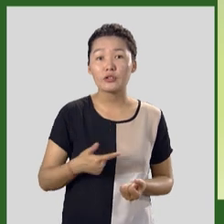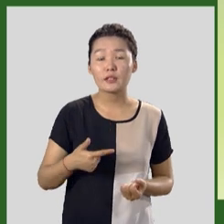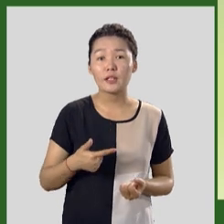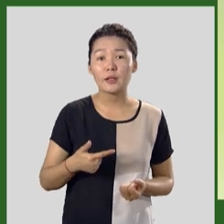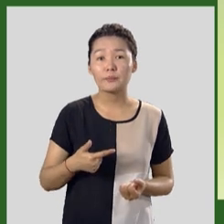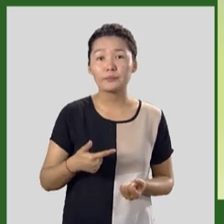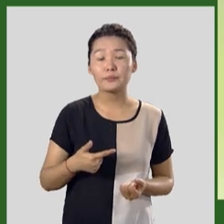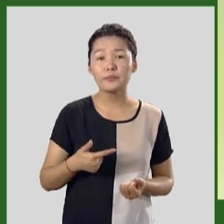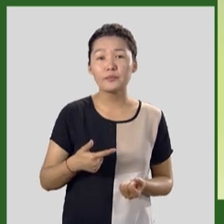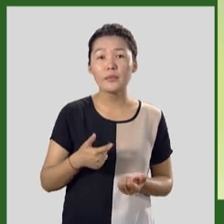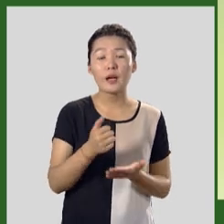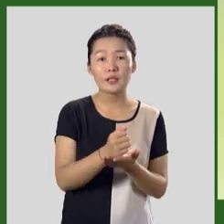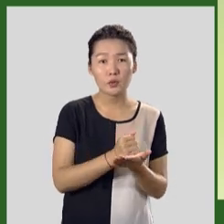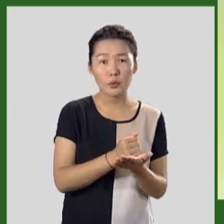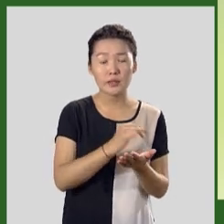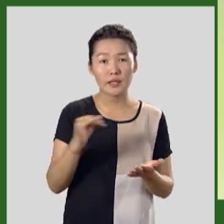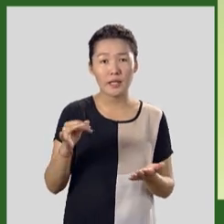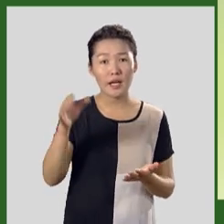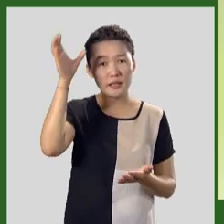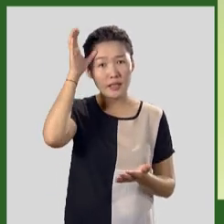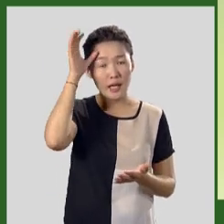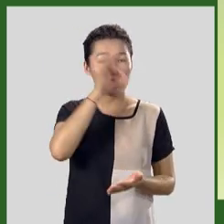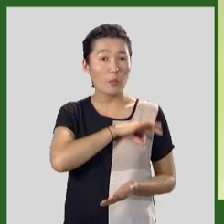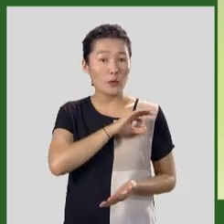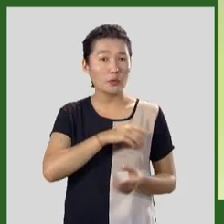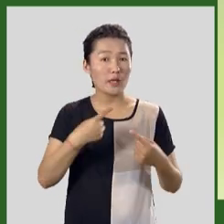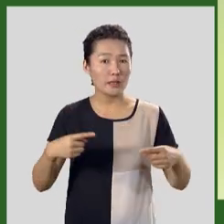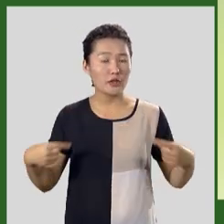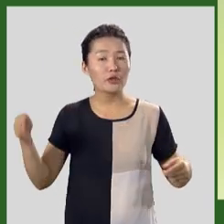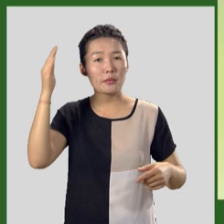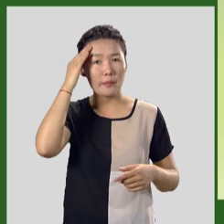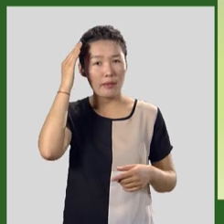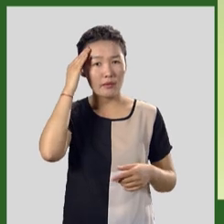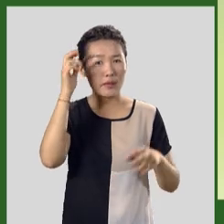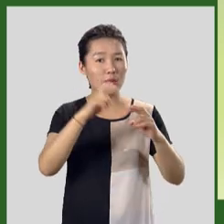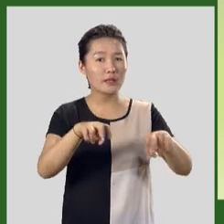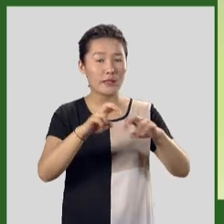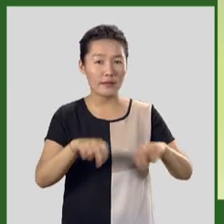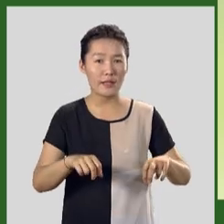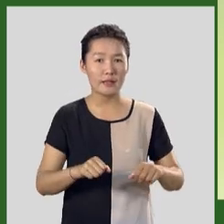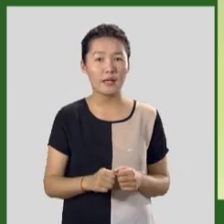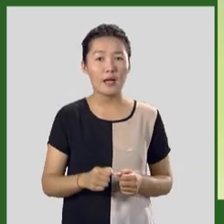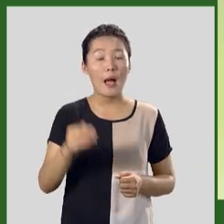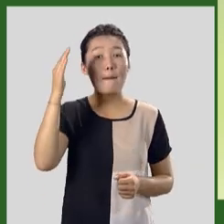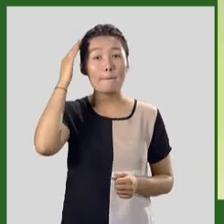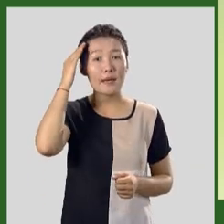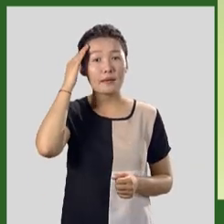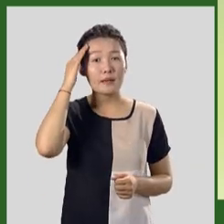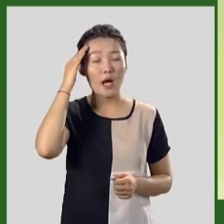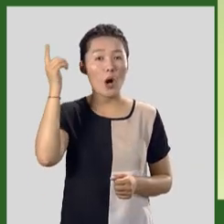знания, пользуются различными методами исследований. Метод от